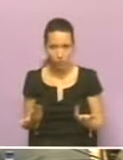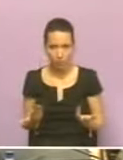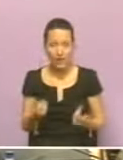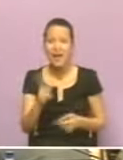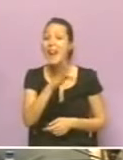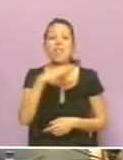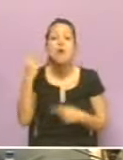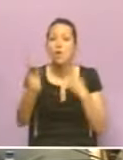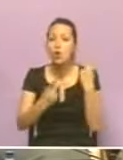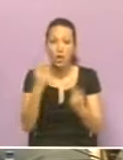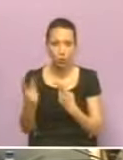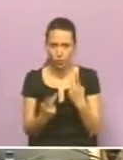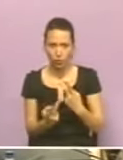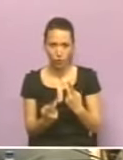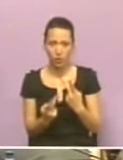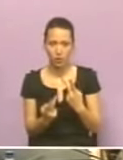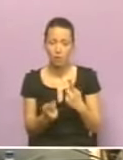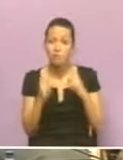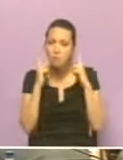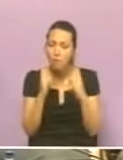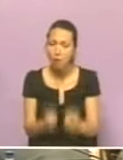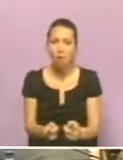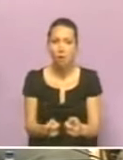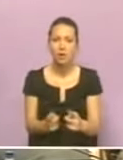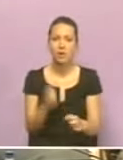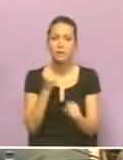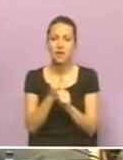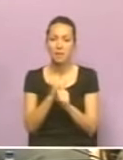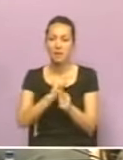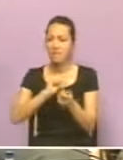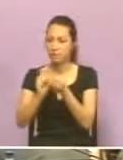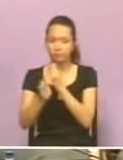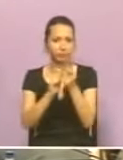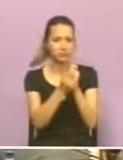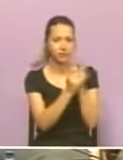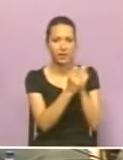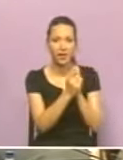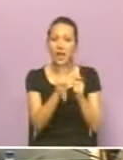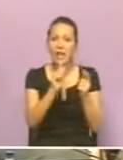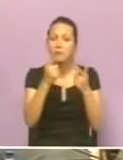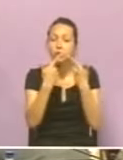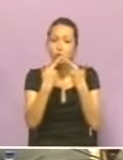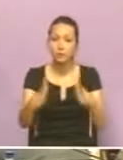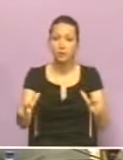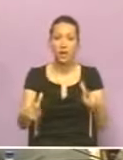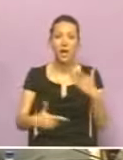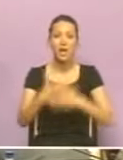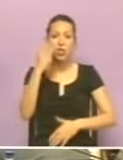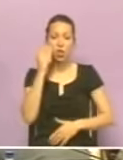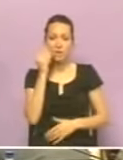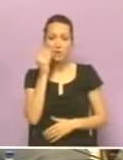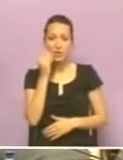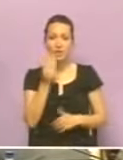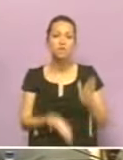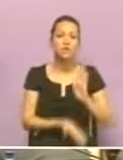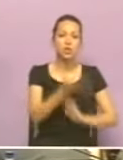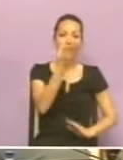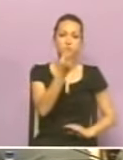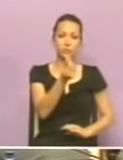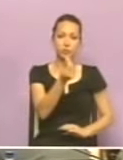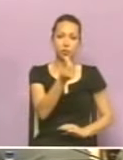nedovoljna kontrola, nego mora da se napravi reforma, jer nedopustivo je da grad Novi Sad više košta